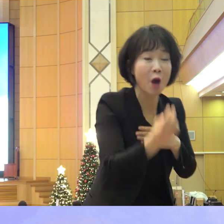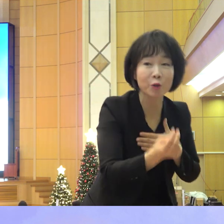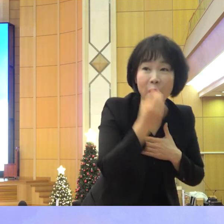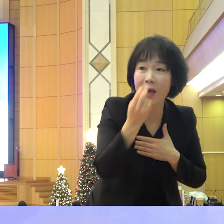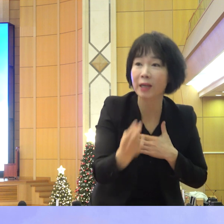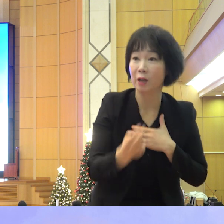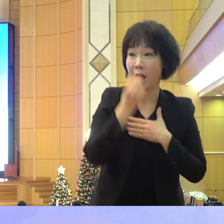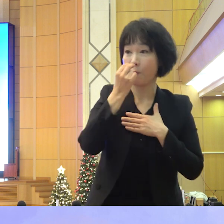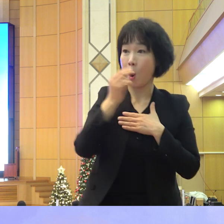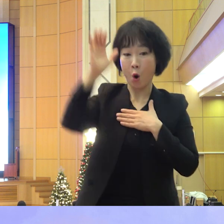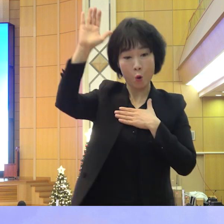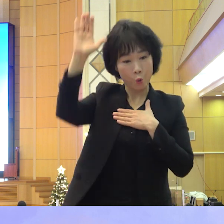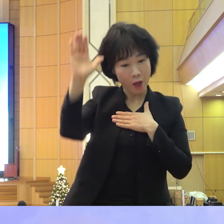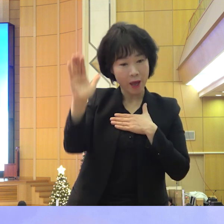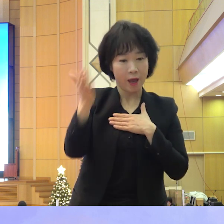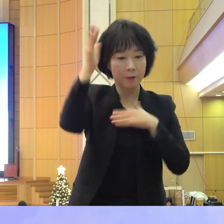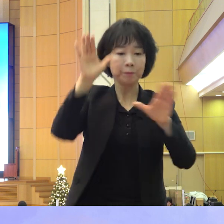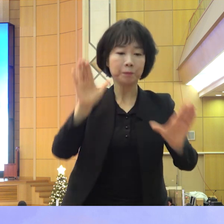내게 생명